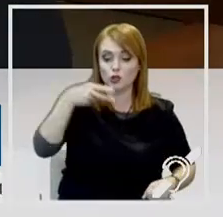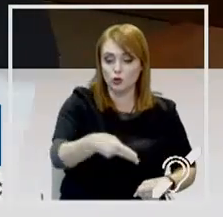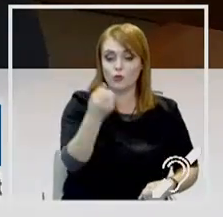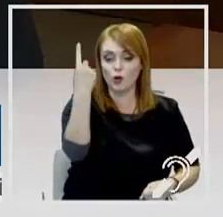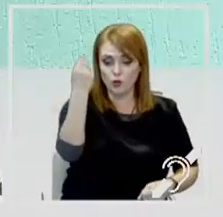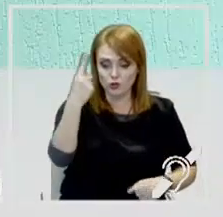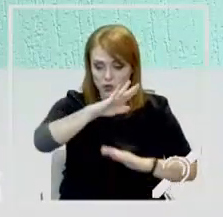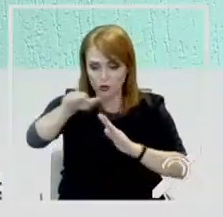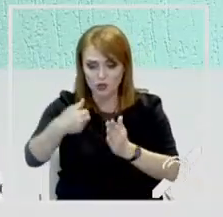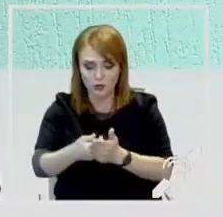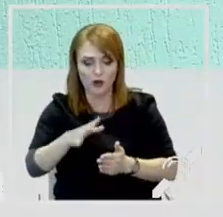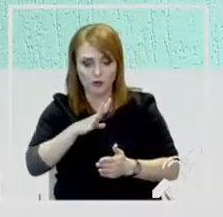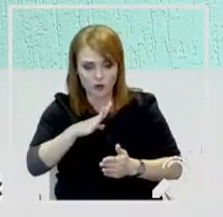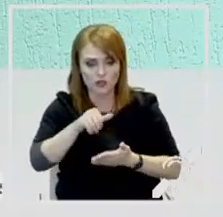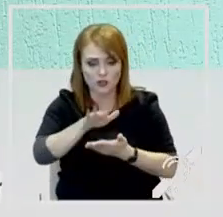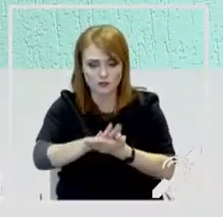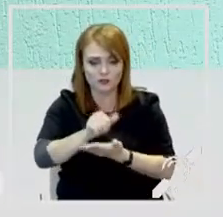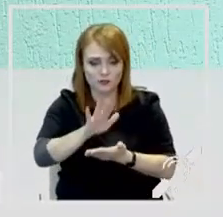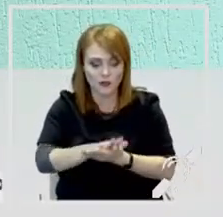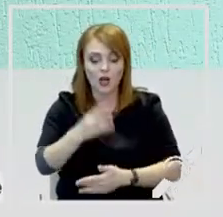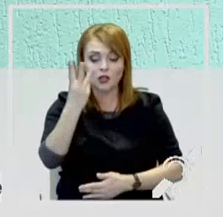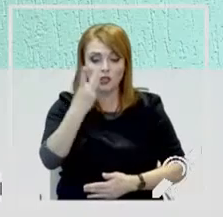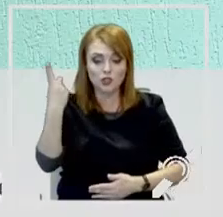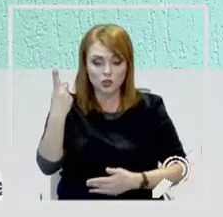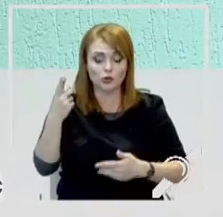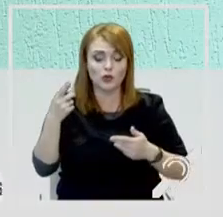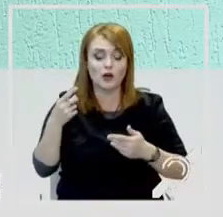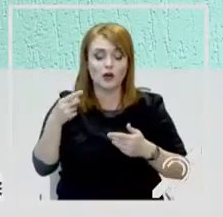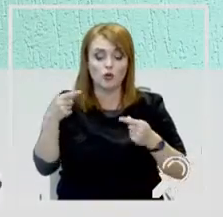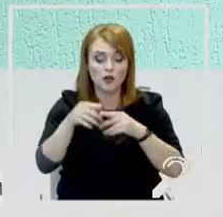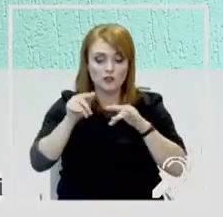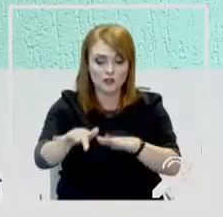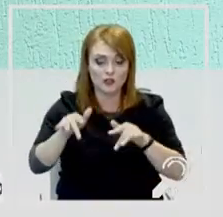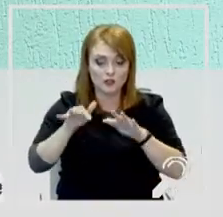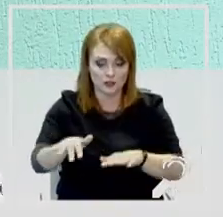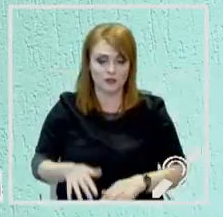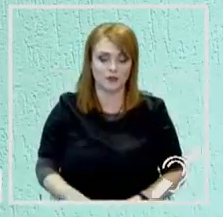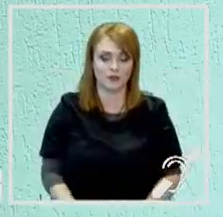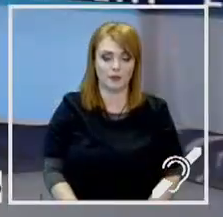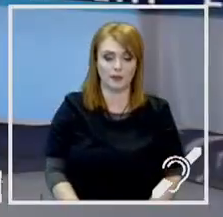numele lui au fost înregistrate 31 de procese verbale pentru 45 de contravenții.